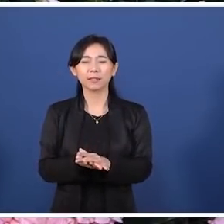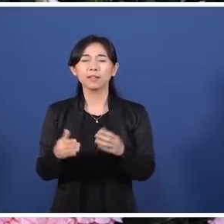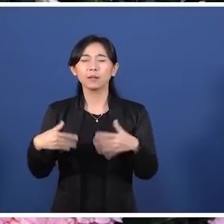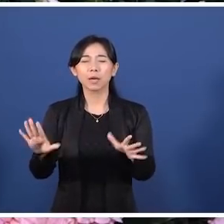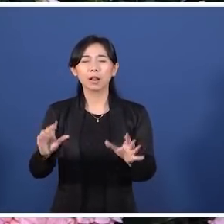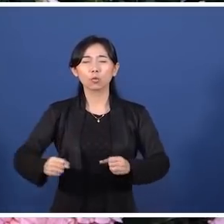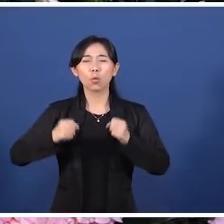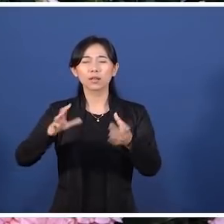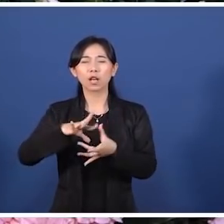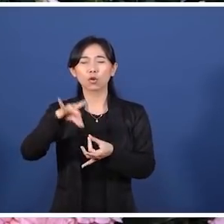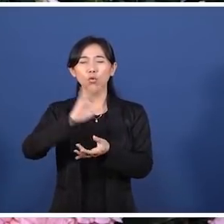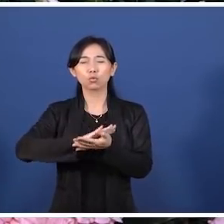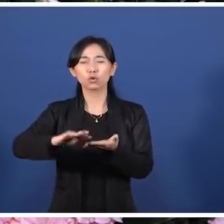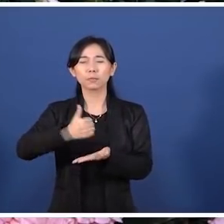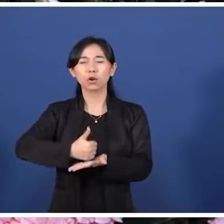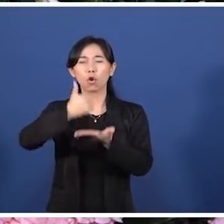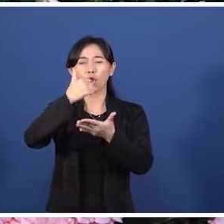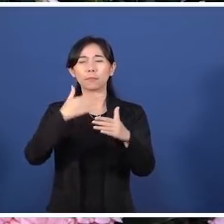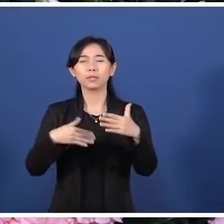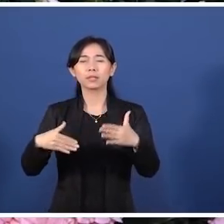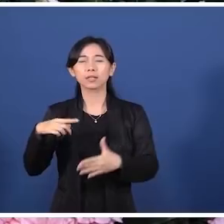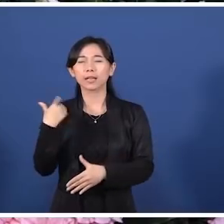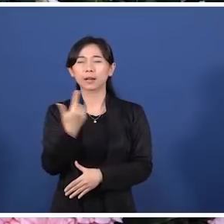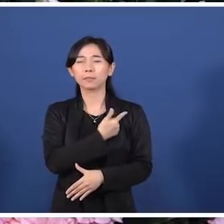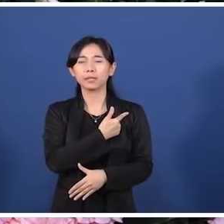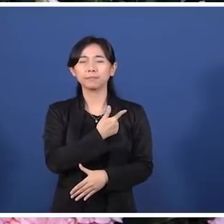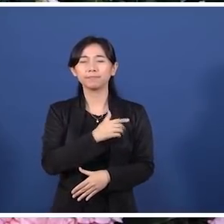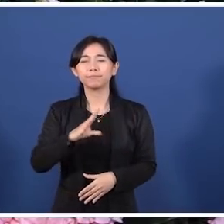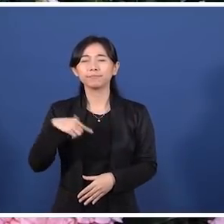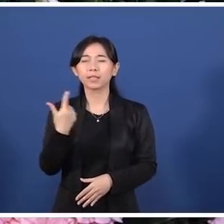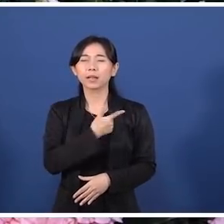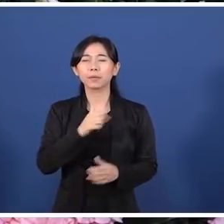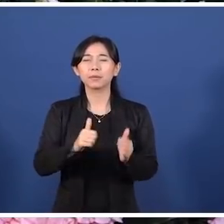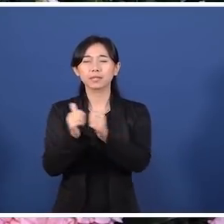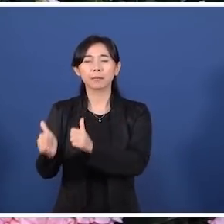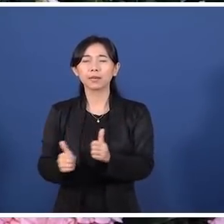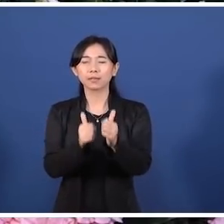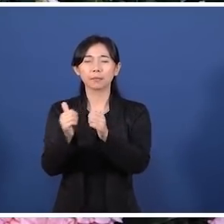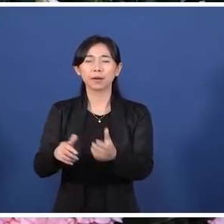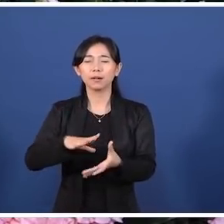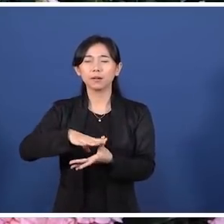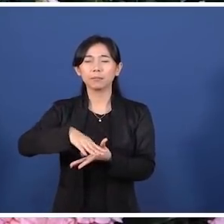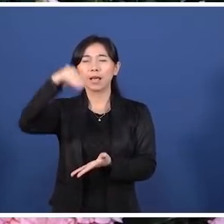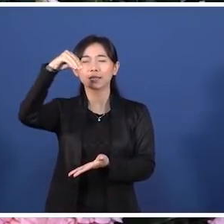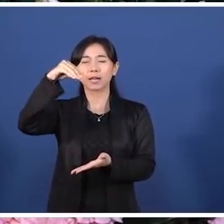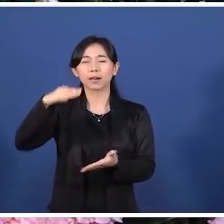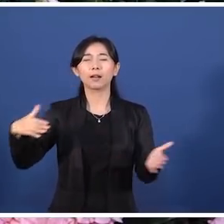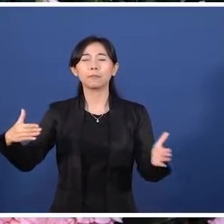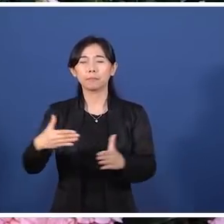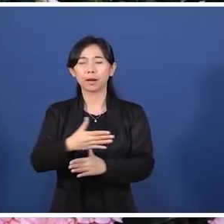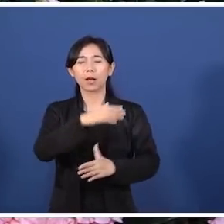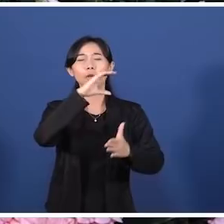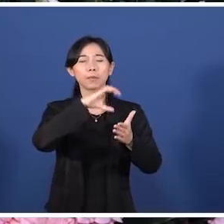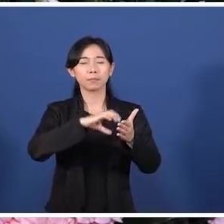biarlah kuasa Roh Kudus-Mu menolong dan menyertai kami, dan kami bersama-sama dapat belajar melalui